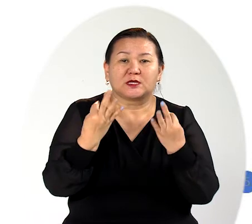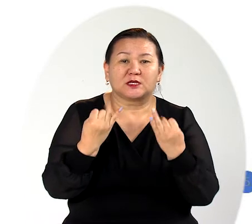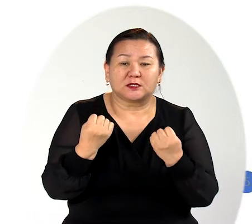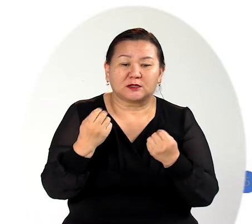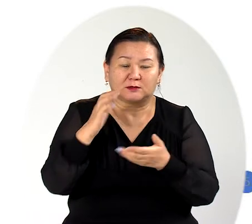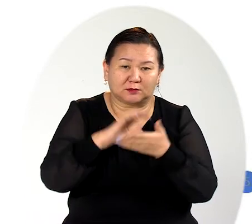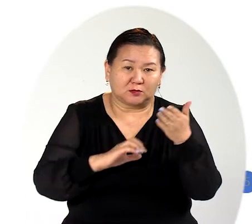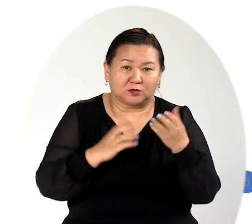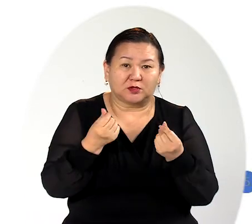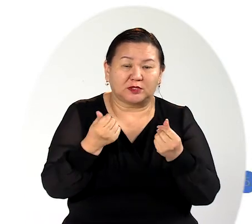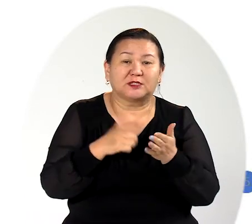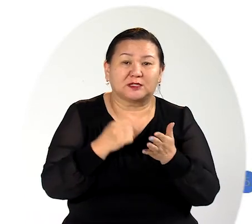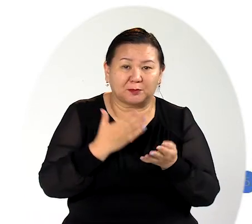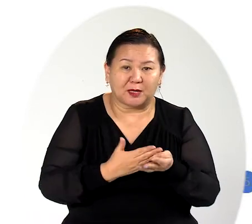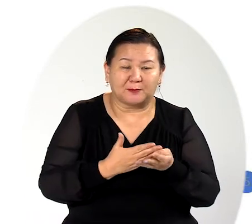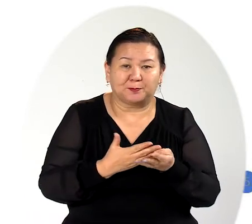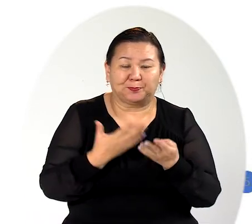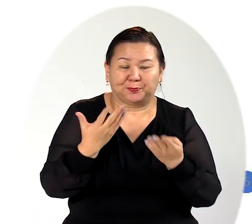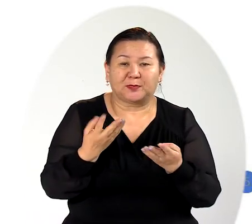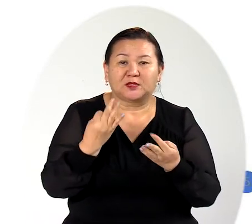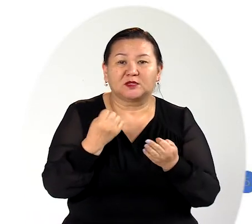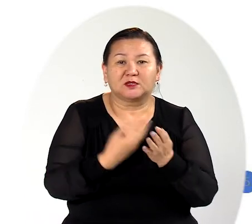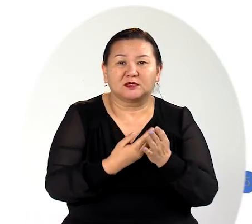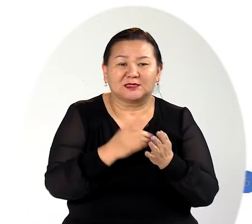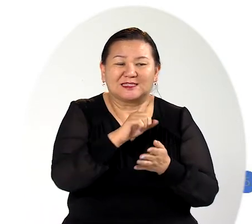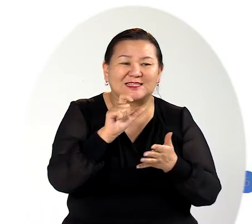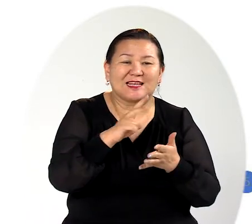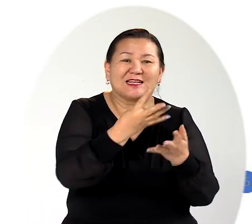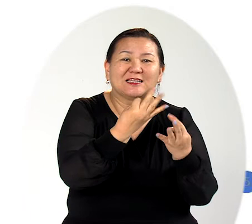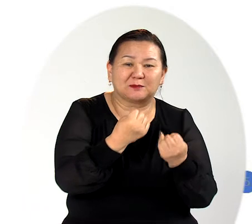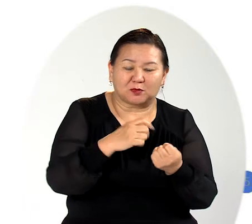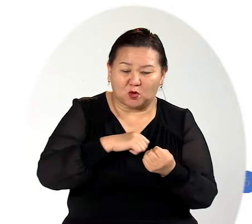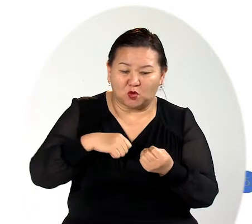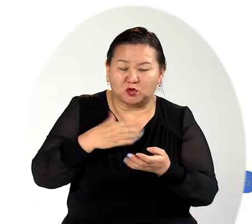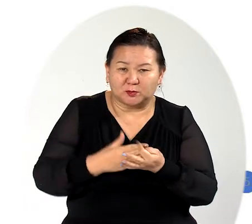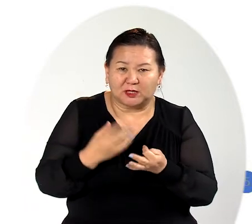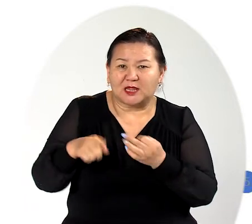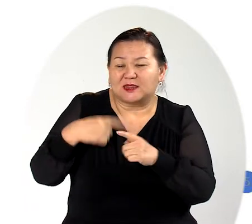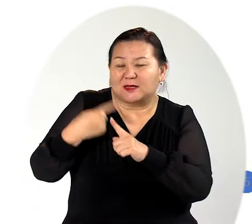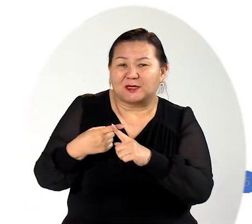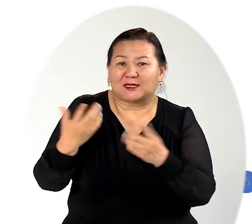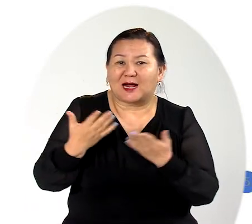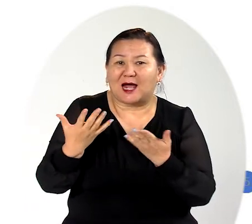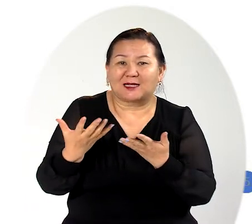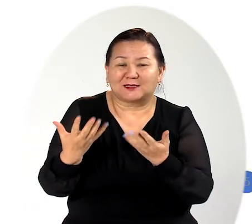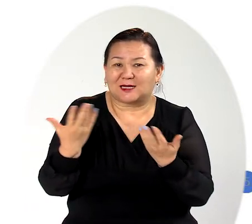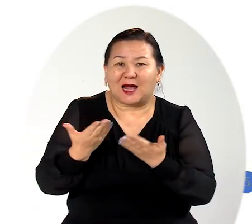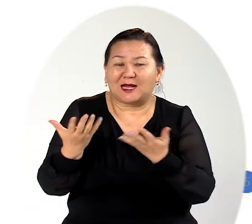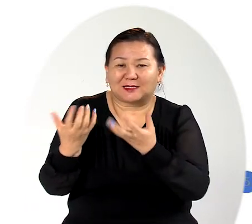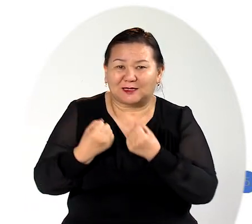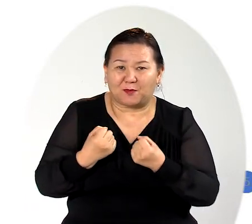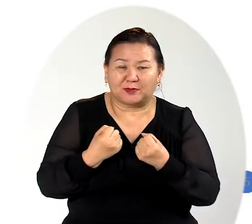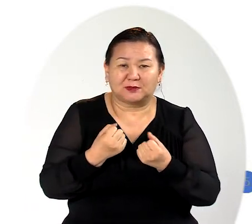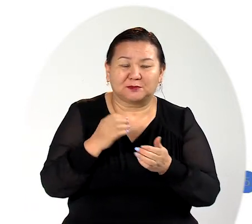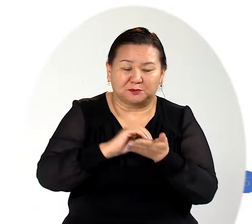хөрөнгө оруулалт тань шаардлагатай байгаа. Өөрөөс чинь хэд гарах юм? Зээлэр хэд байгаа? Нэмэлтээр хаанаас ямар их өсөөрөөр ямар хөрөнгө оруулалт татгах чам